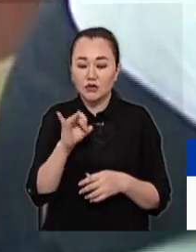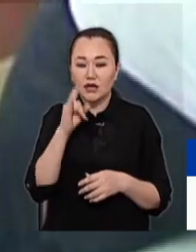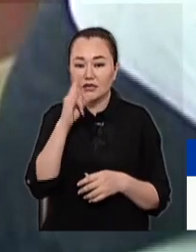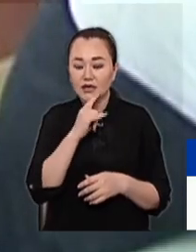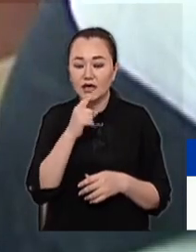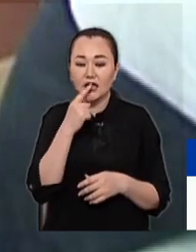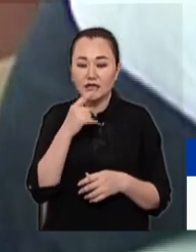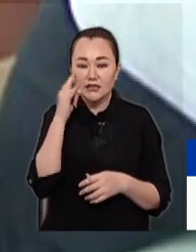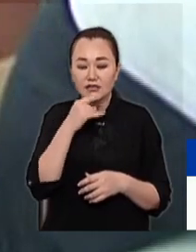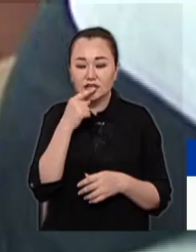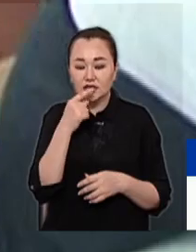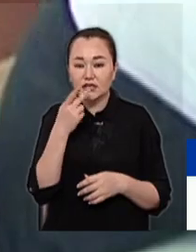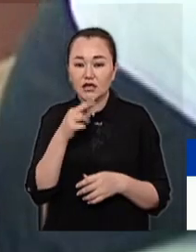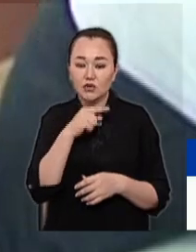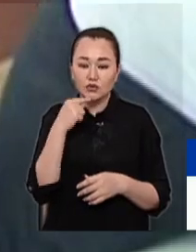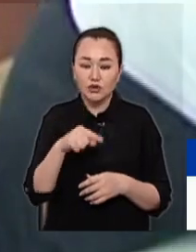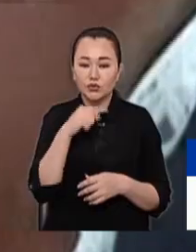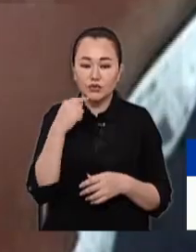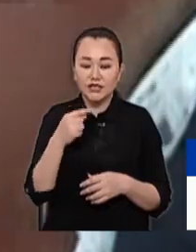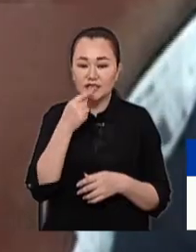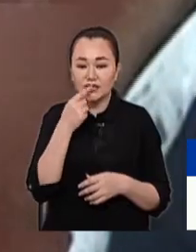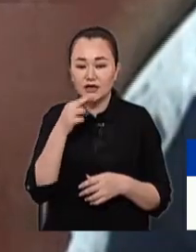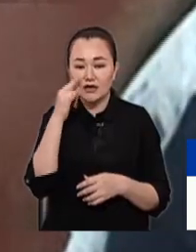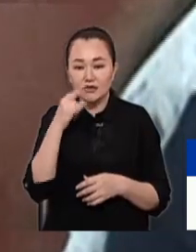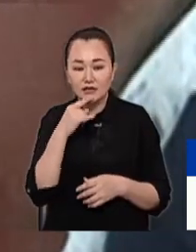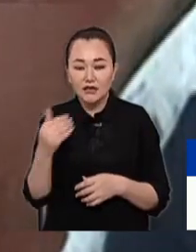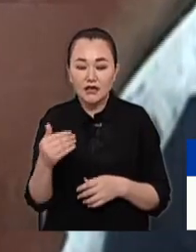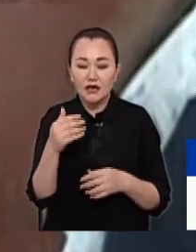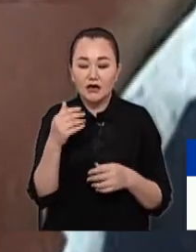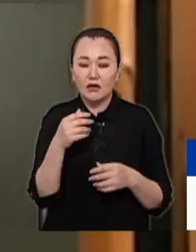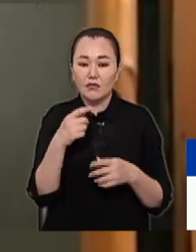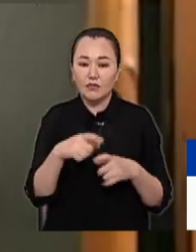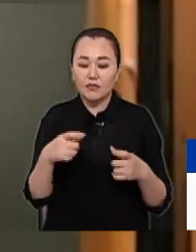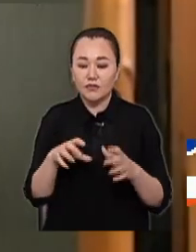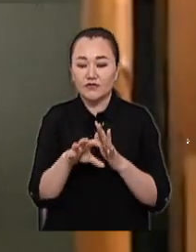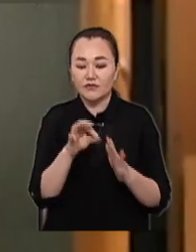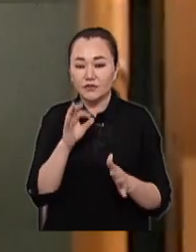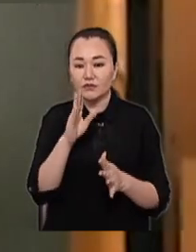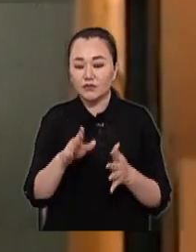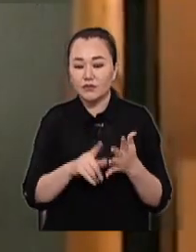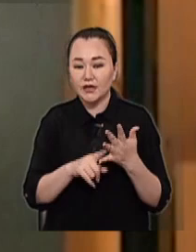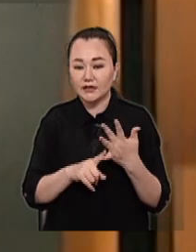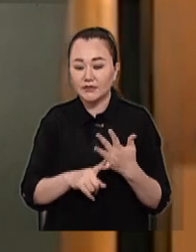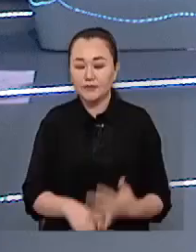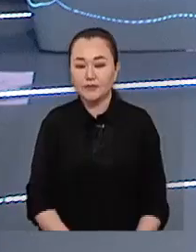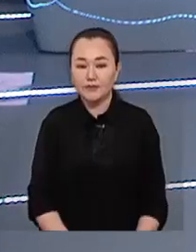казахскому языку для русских школ и русскому языку для казахских. И пятый экзамен по предмету на выбор.